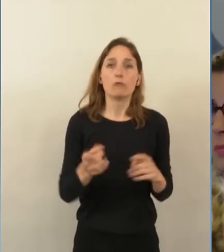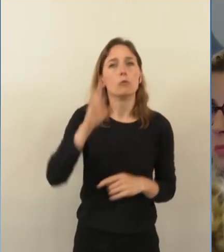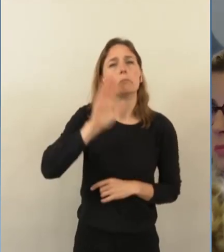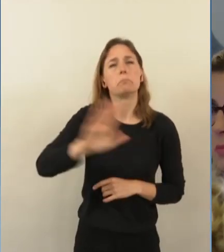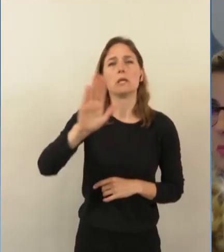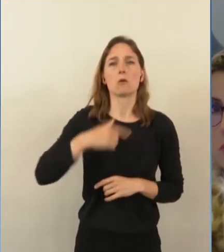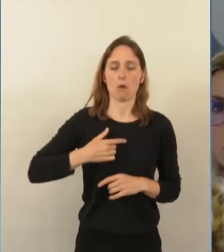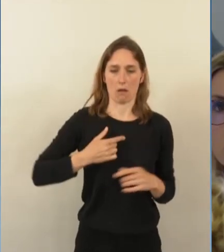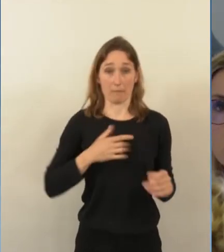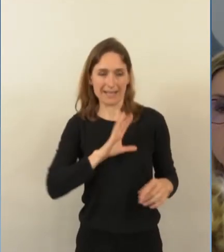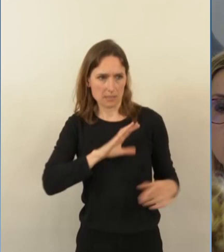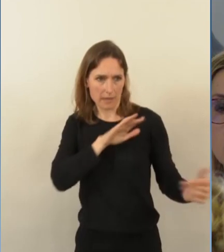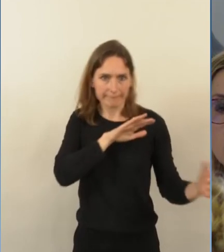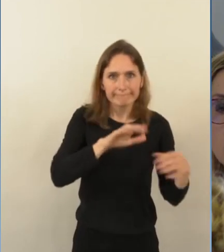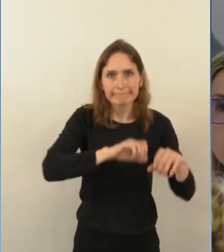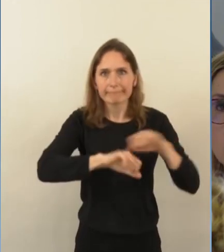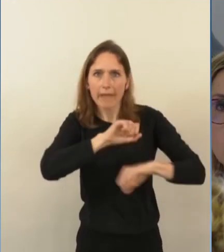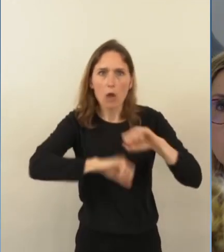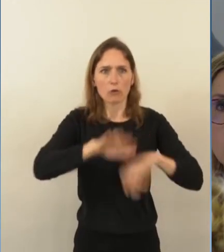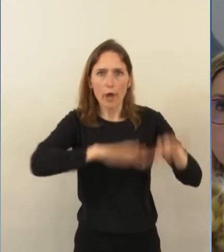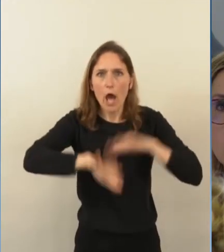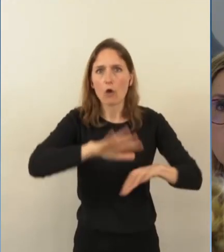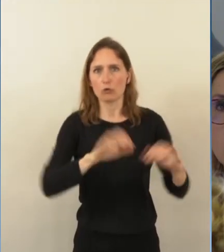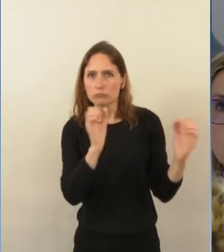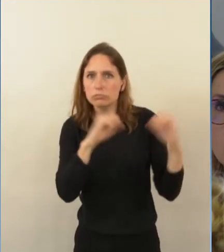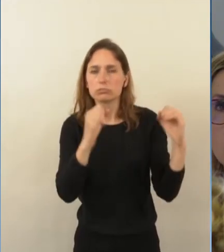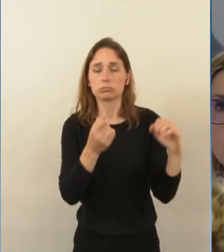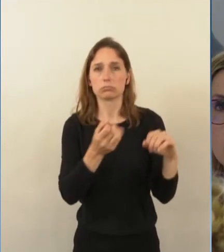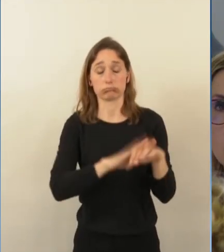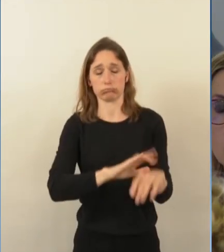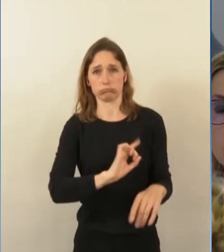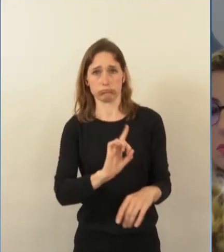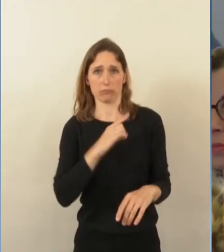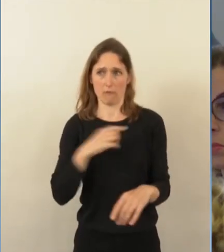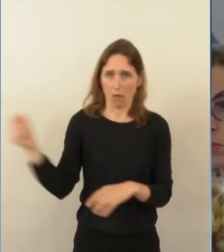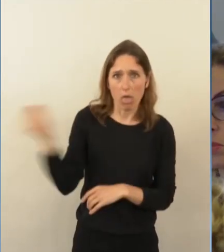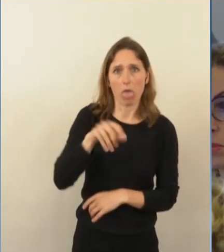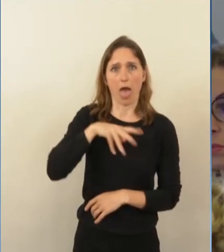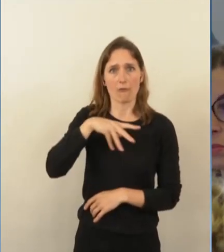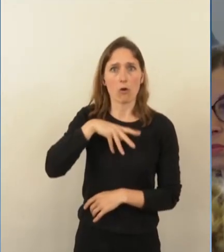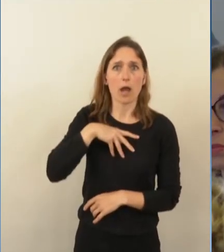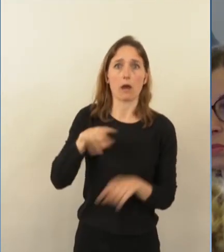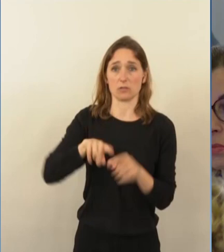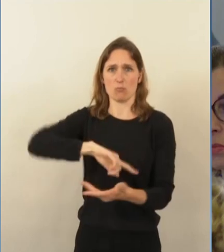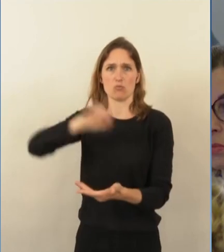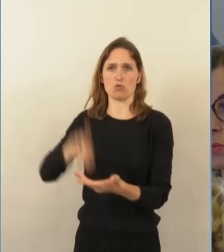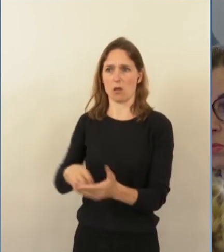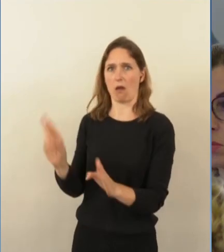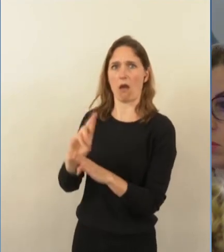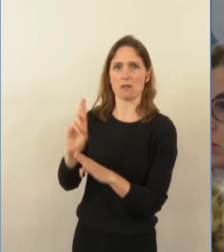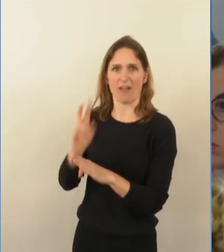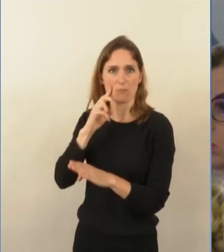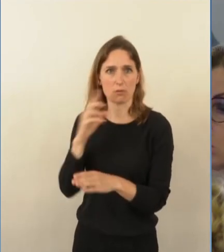dépensez inutilement des frais d'avocat bien sûr et vous bloquez des sommes importantes dans le budget le